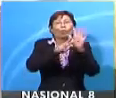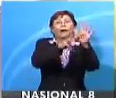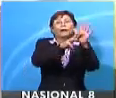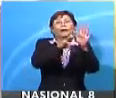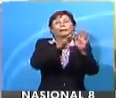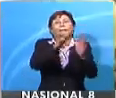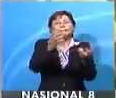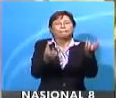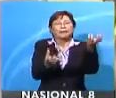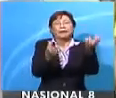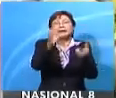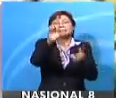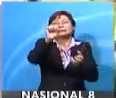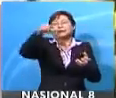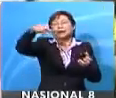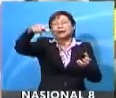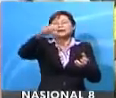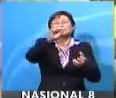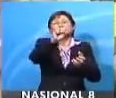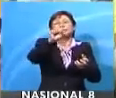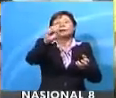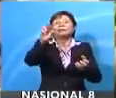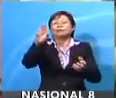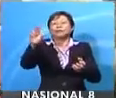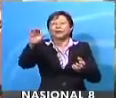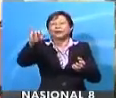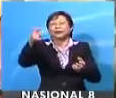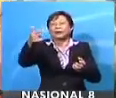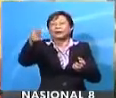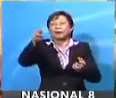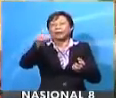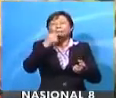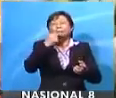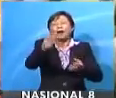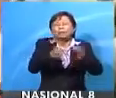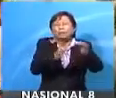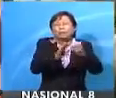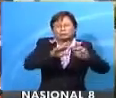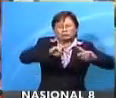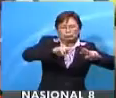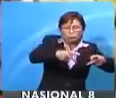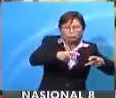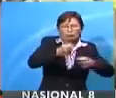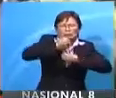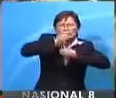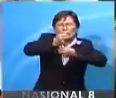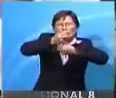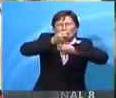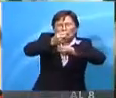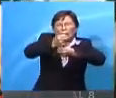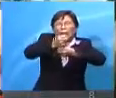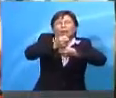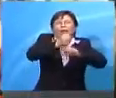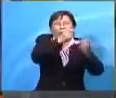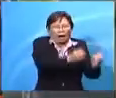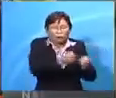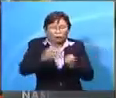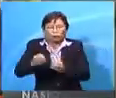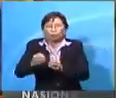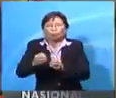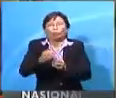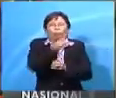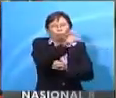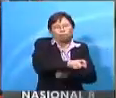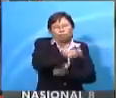Wakil BN Simpang Renggam Dato' Liang Teck Meng kemudian meminta penjelasan berhubung impak demonstrasi jalanan yang dianjurkan beberapa